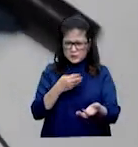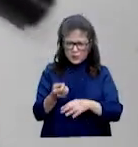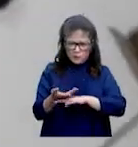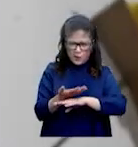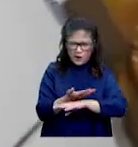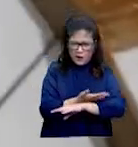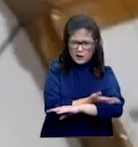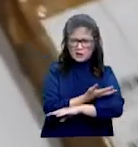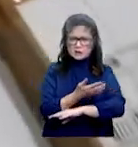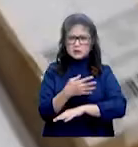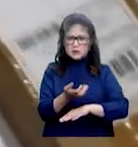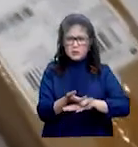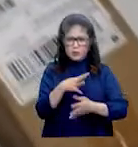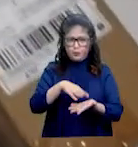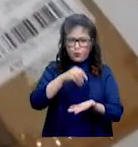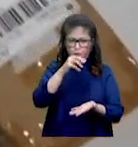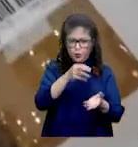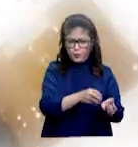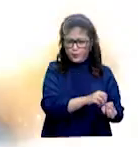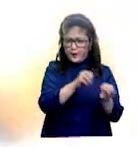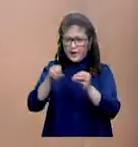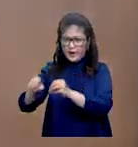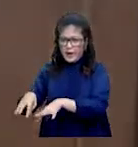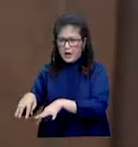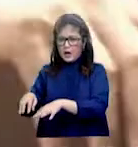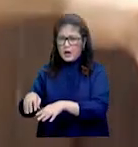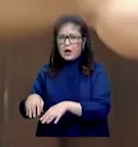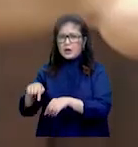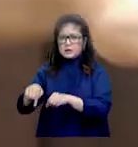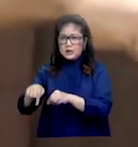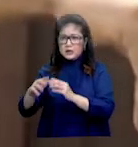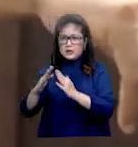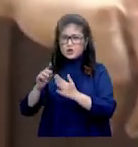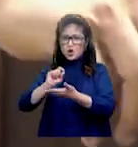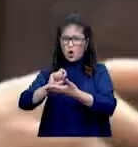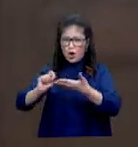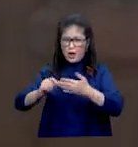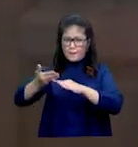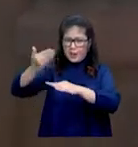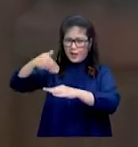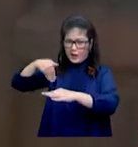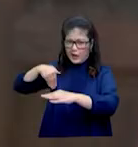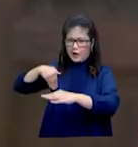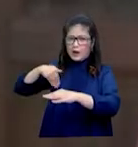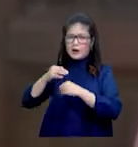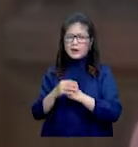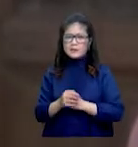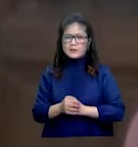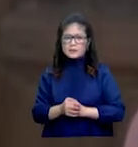bahan petasan keluar rumah di belakang bangunan sekolah. Sini juga, sampai sini. Minta bantuan dia, minta